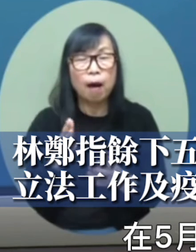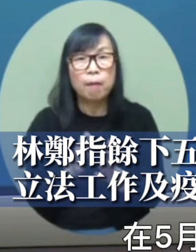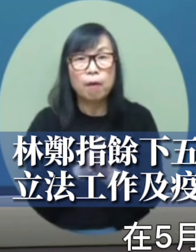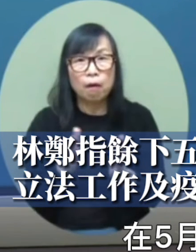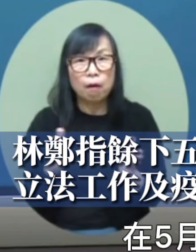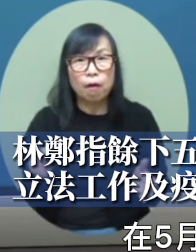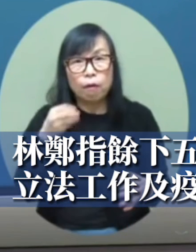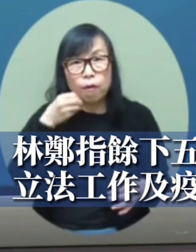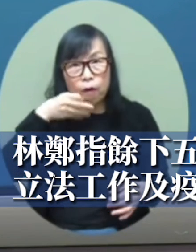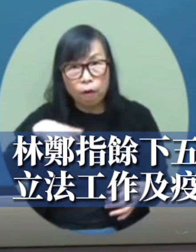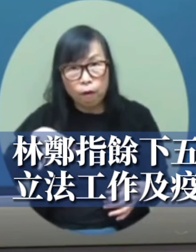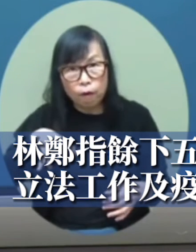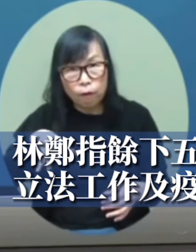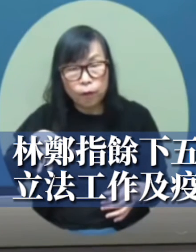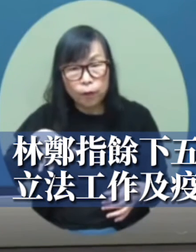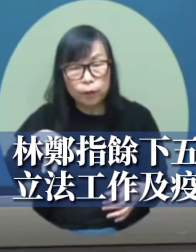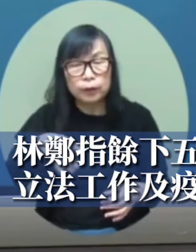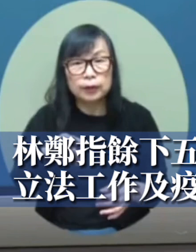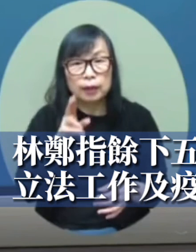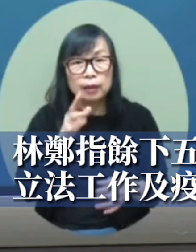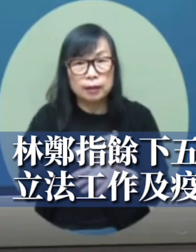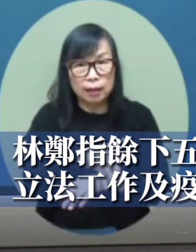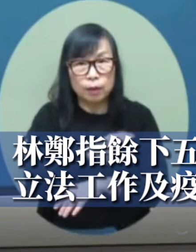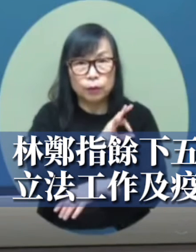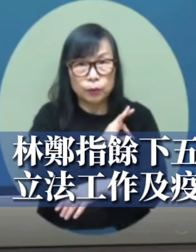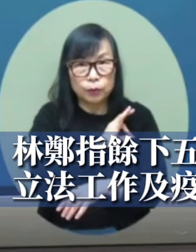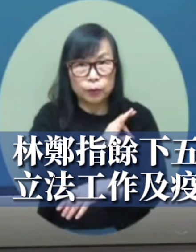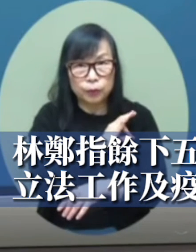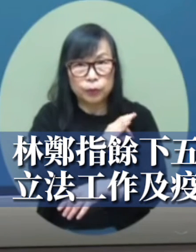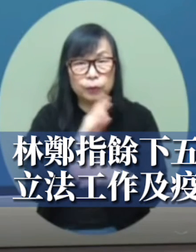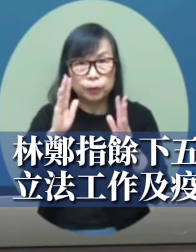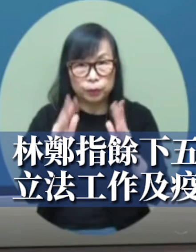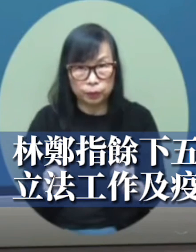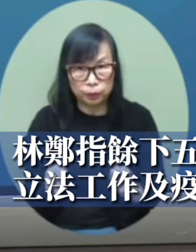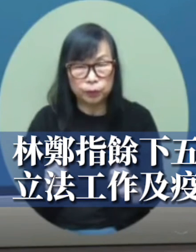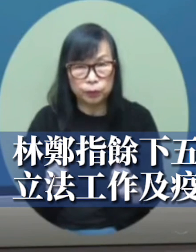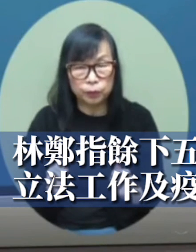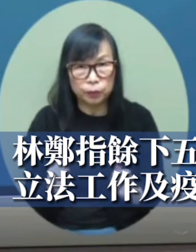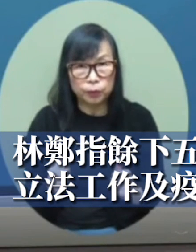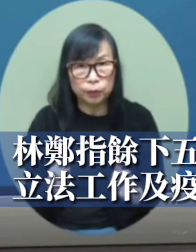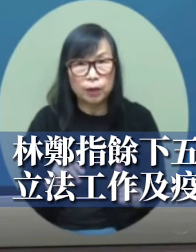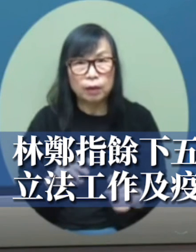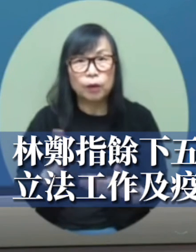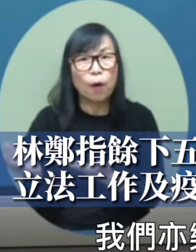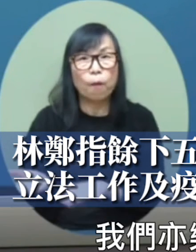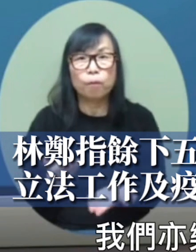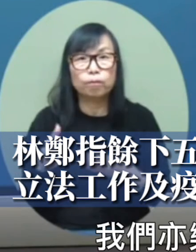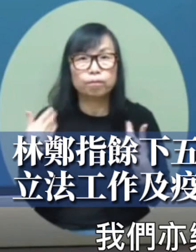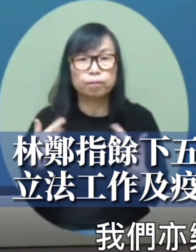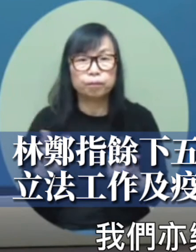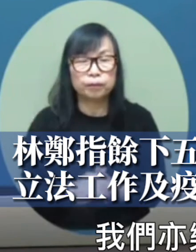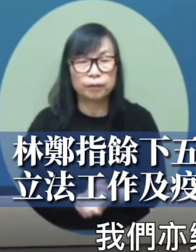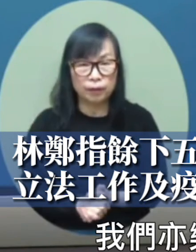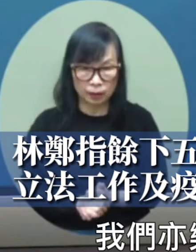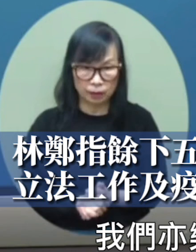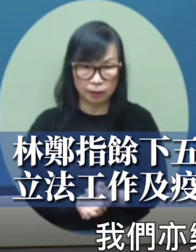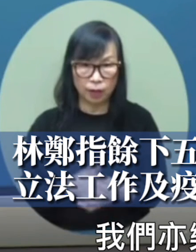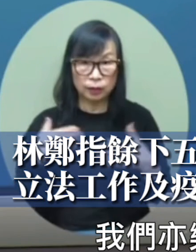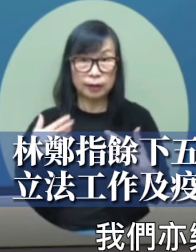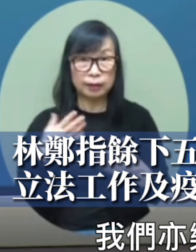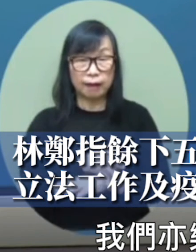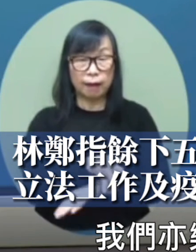施的放寬呢，似乎社會上都是很正面的反應，亦都很歡迎的，我們都樂見